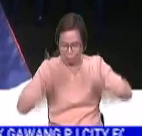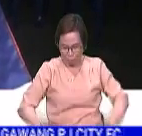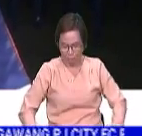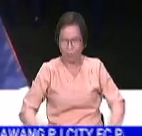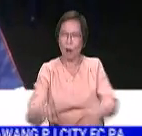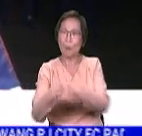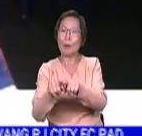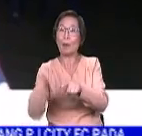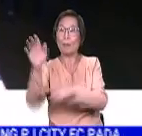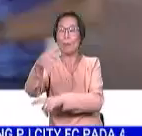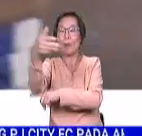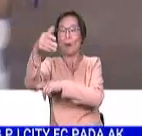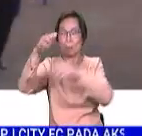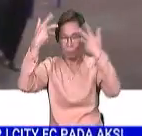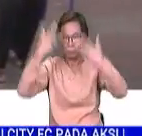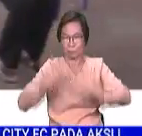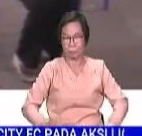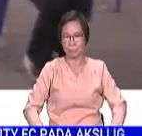kostum